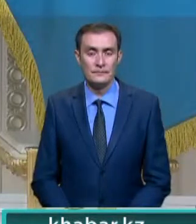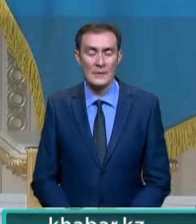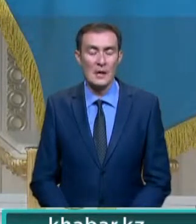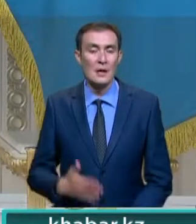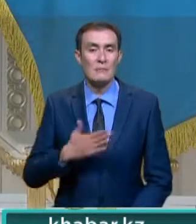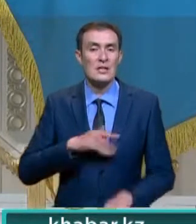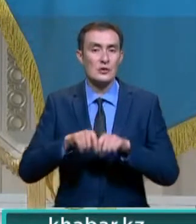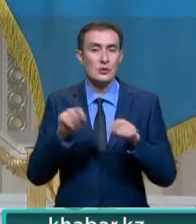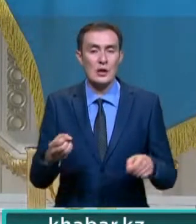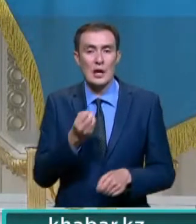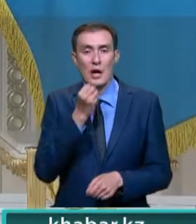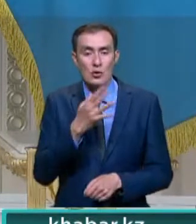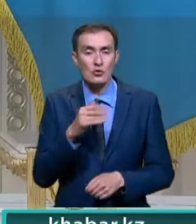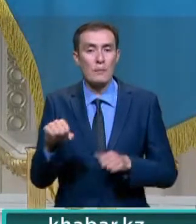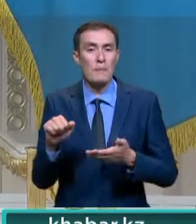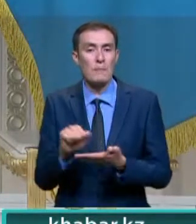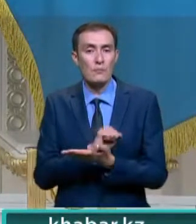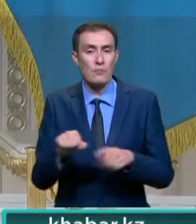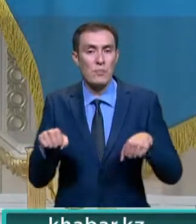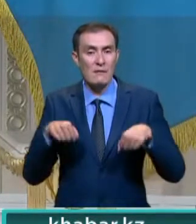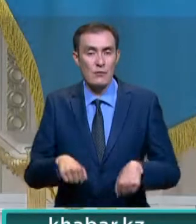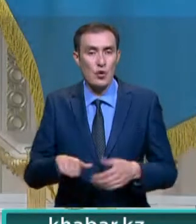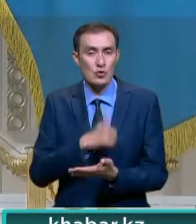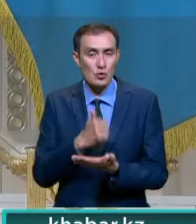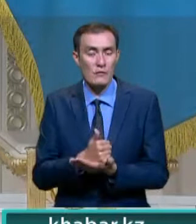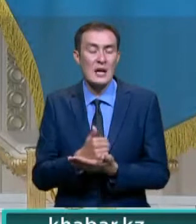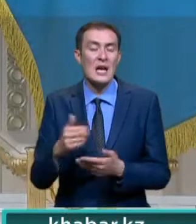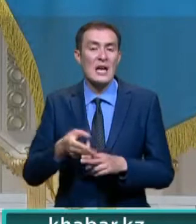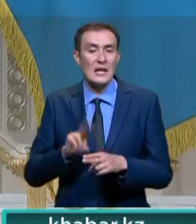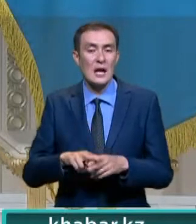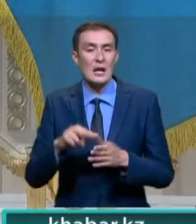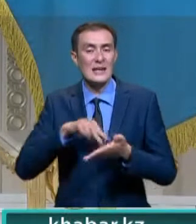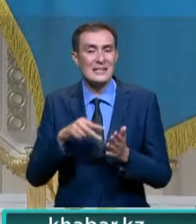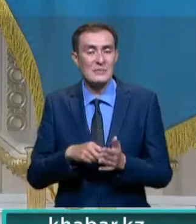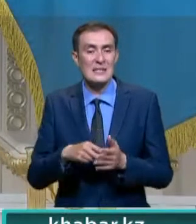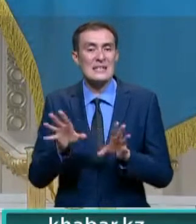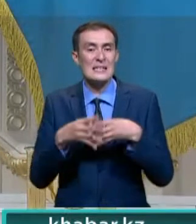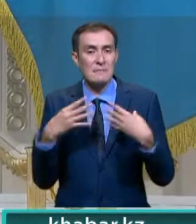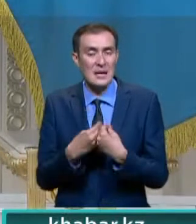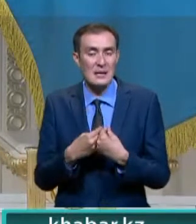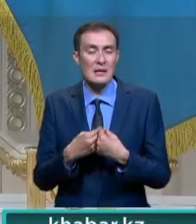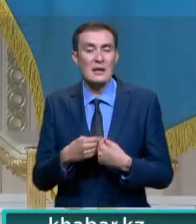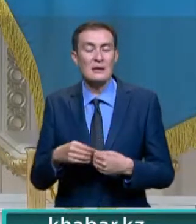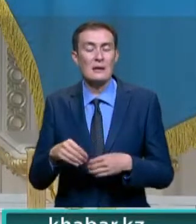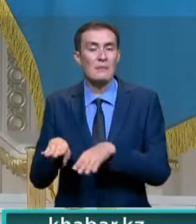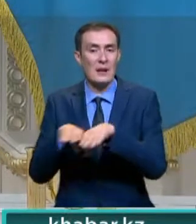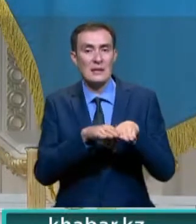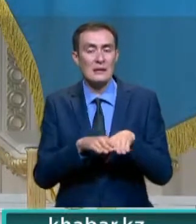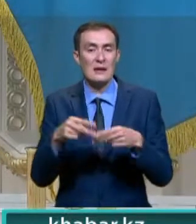Мы создали прочную правовую базу, важнейшим элементом которой является концепция семейной и гендерной политики